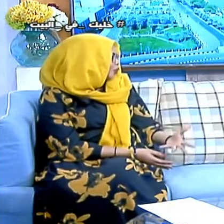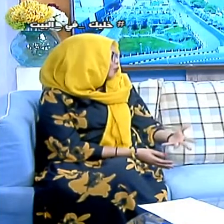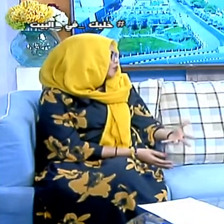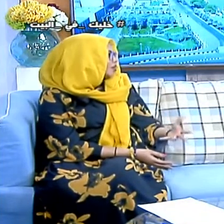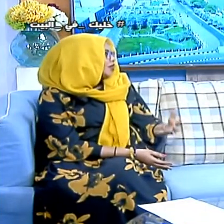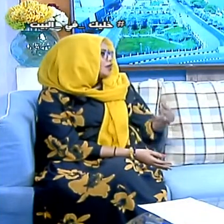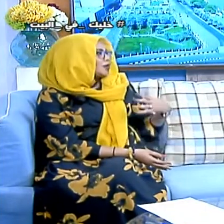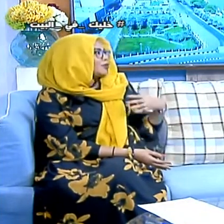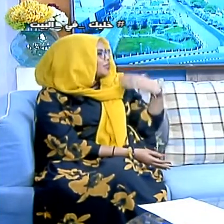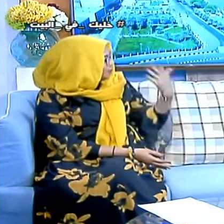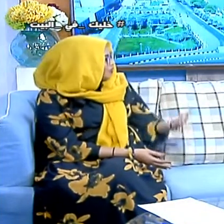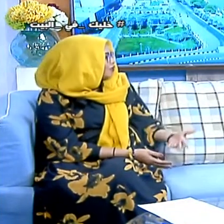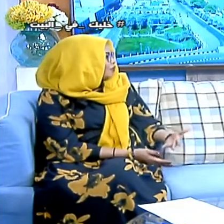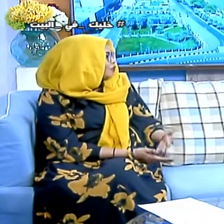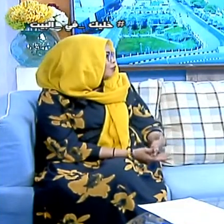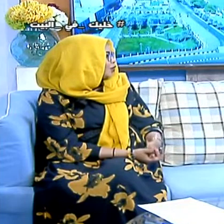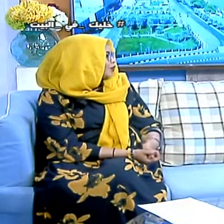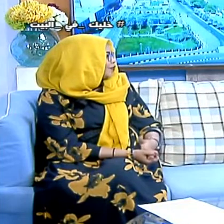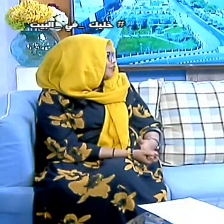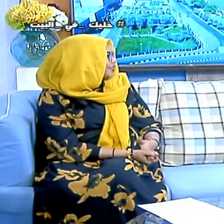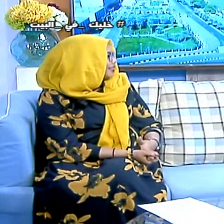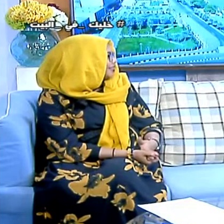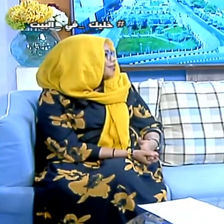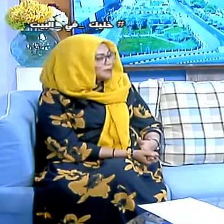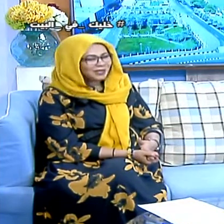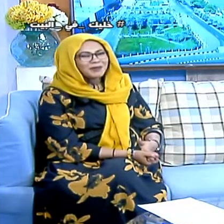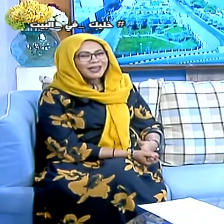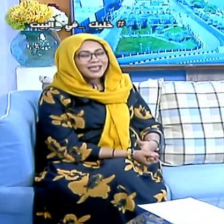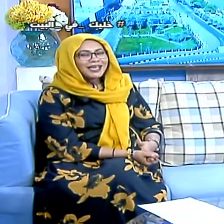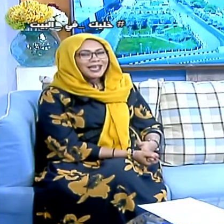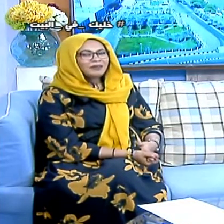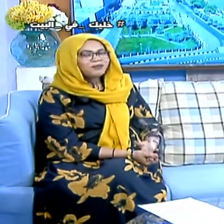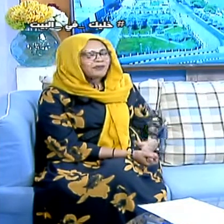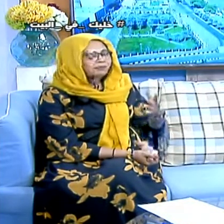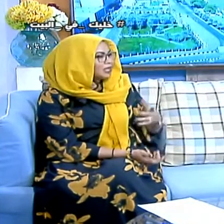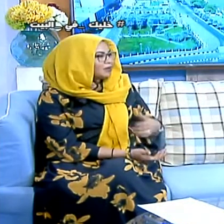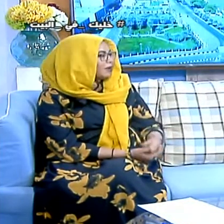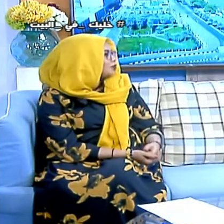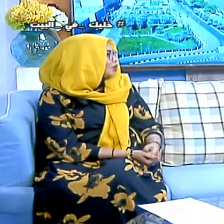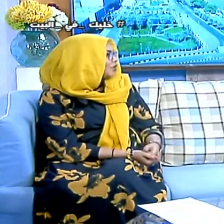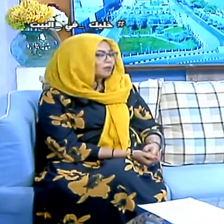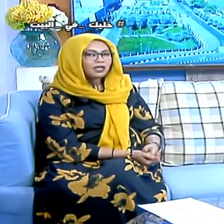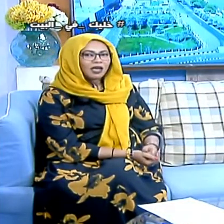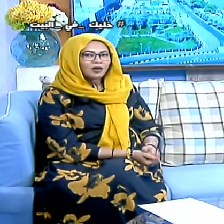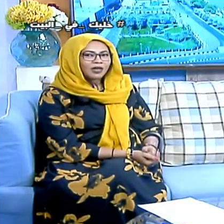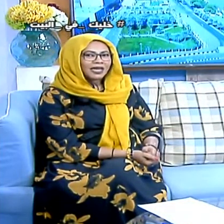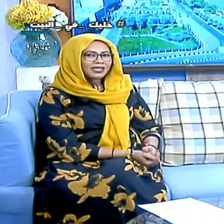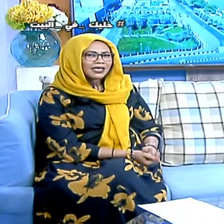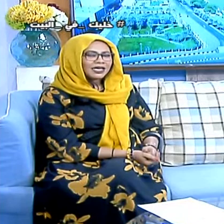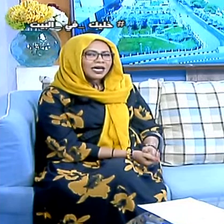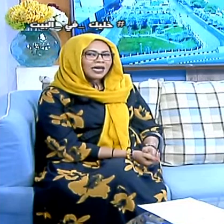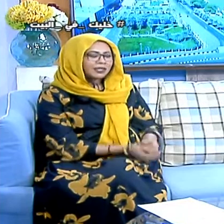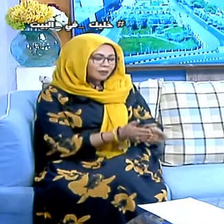حنبنيهم وبدينا فعلا حنبنيهم. ما نسوي نمني طوالي نمني طوالي. كنا هنشاهد مع بعض واحدة من الأغنيات